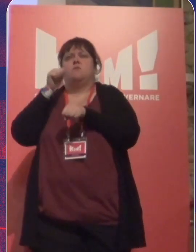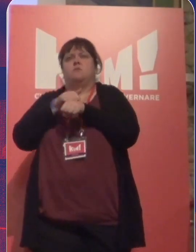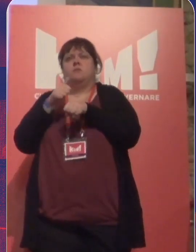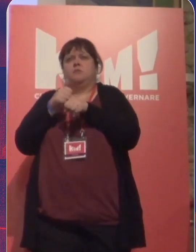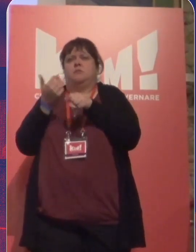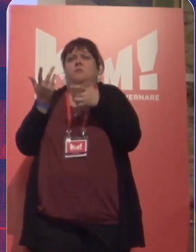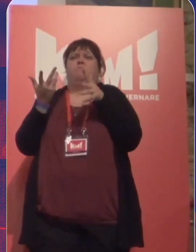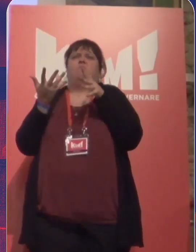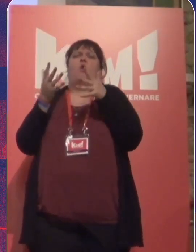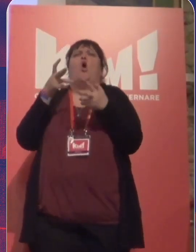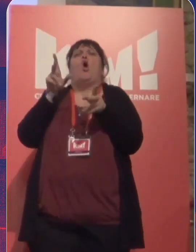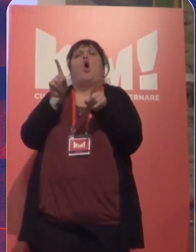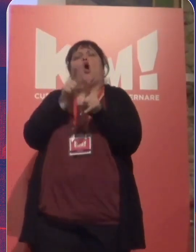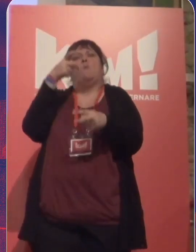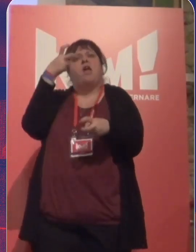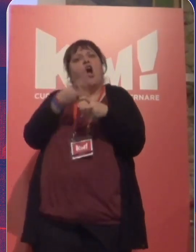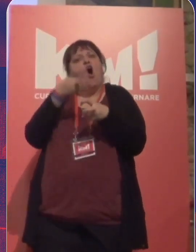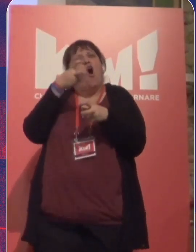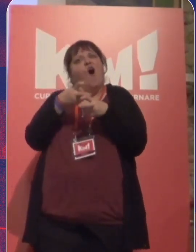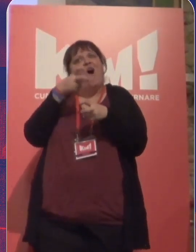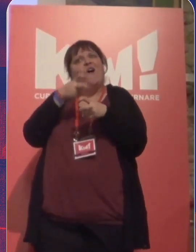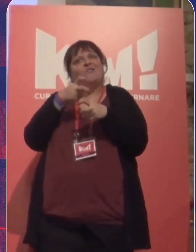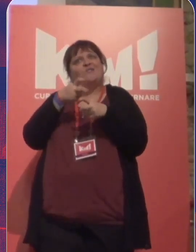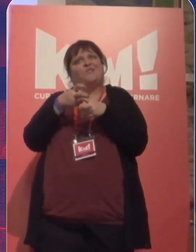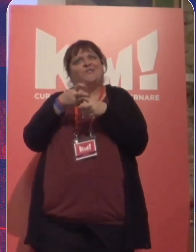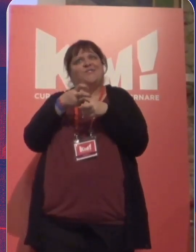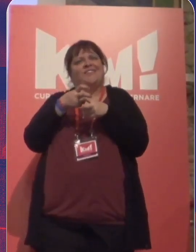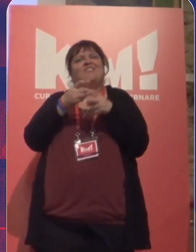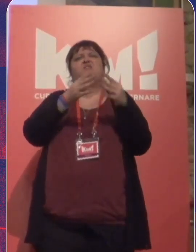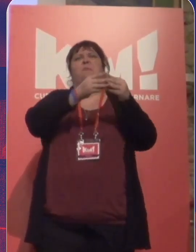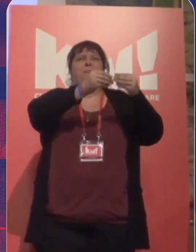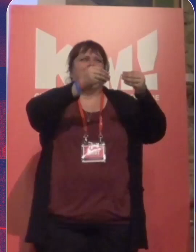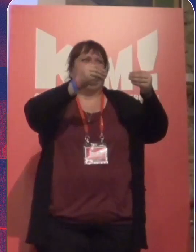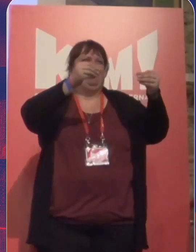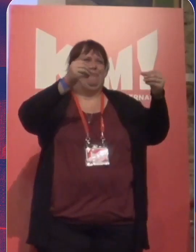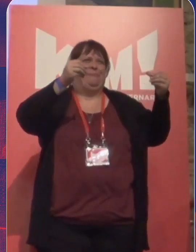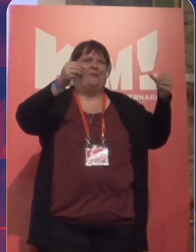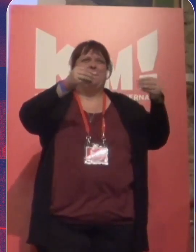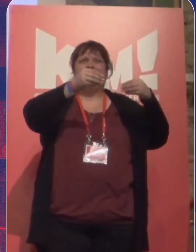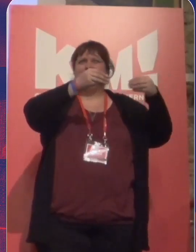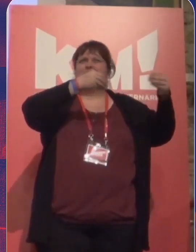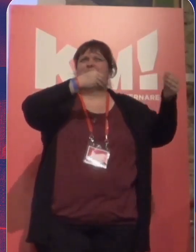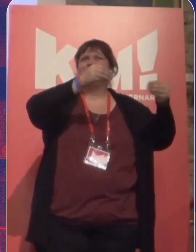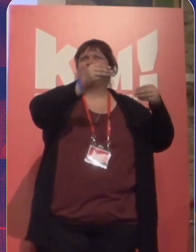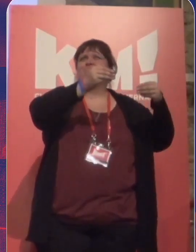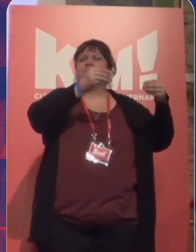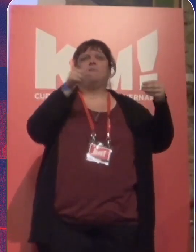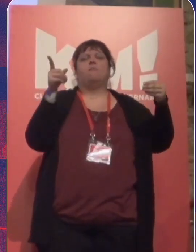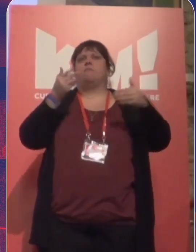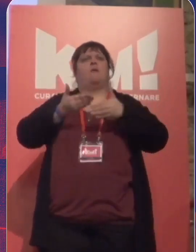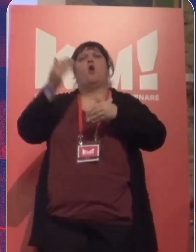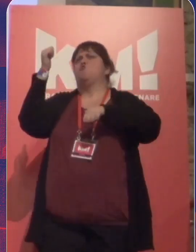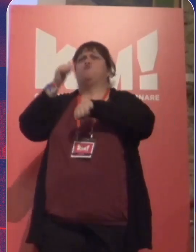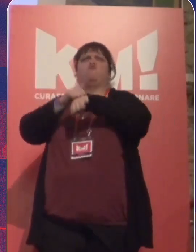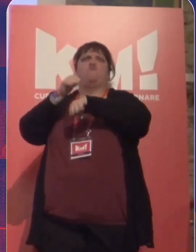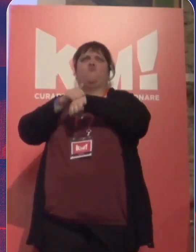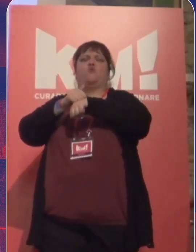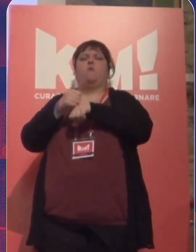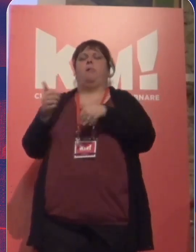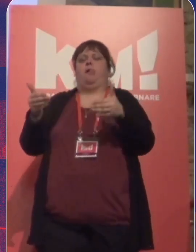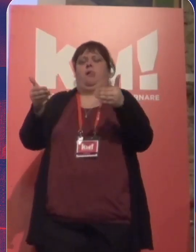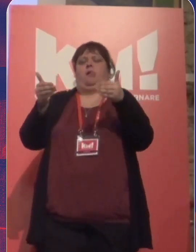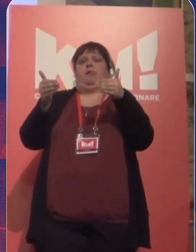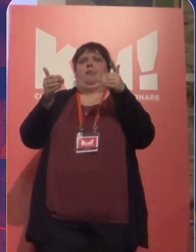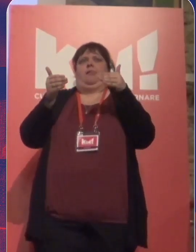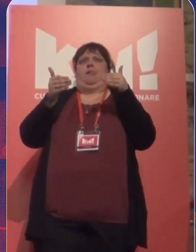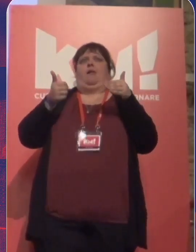ficca perde la plasticità della membrana e isola anziché mettere in comunicazione perché la